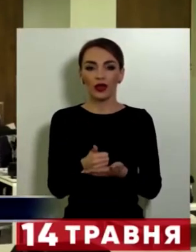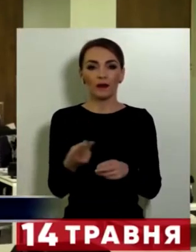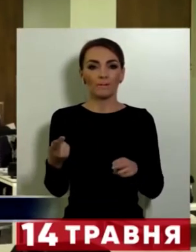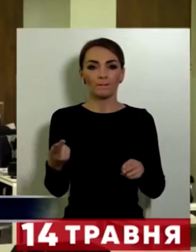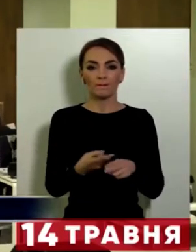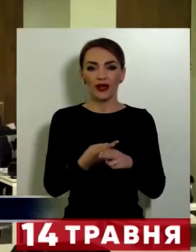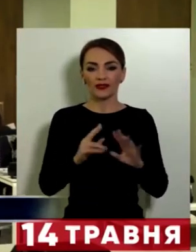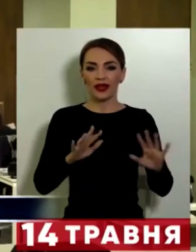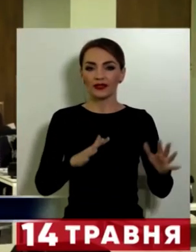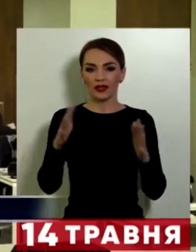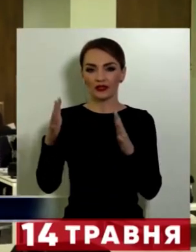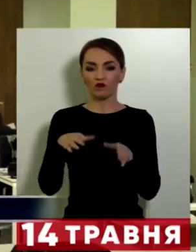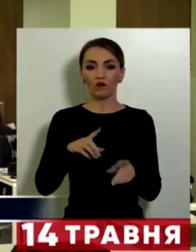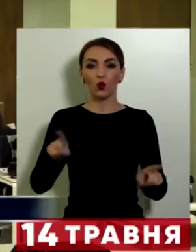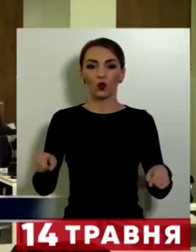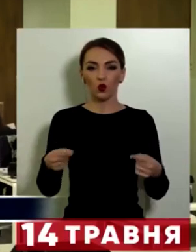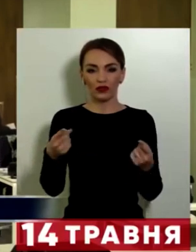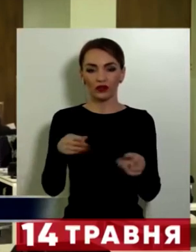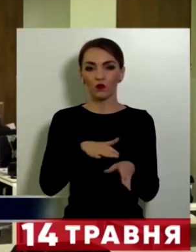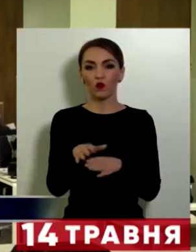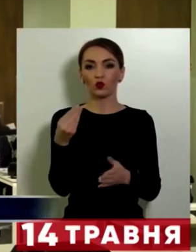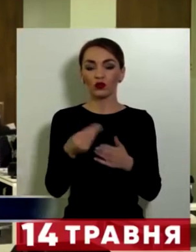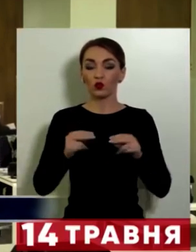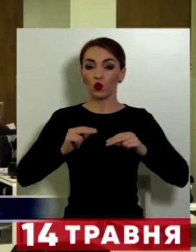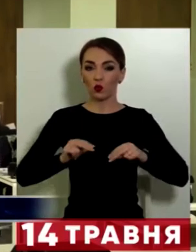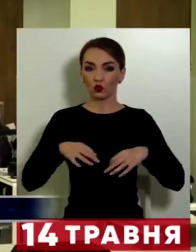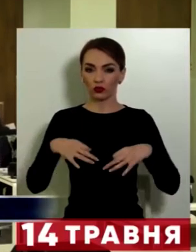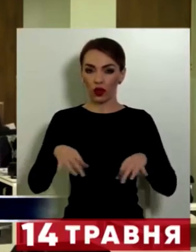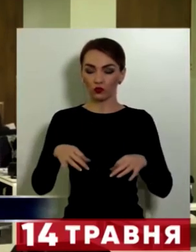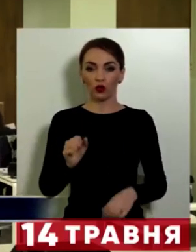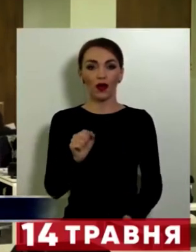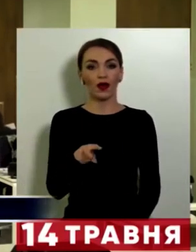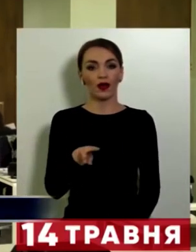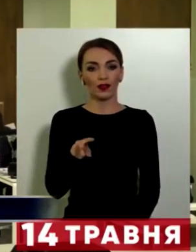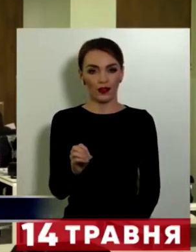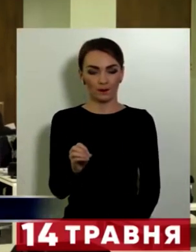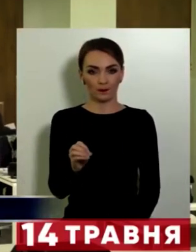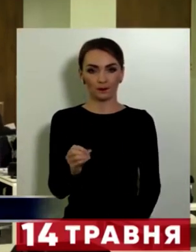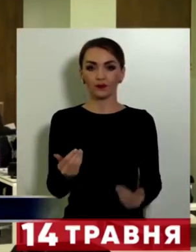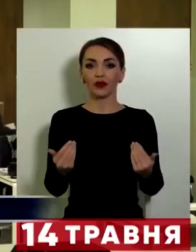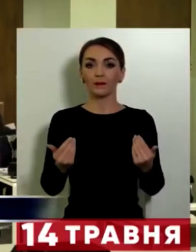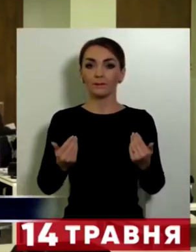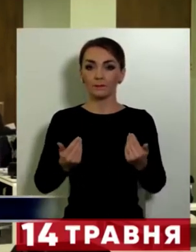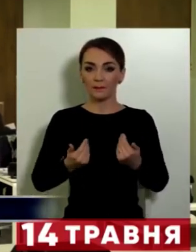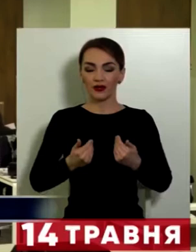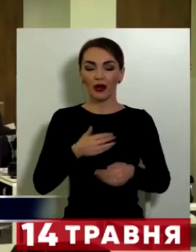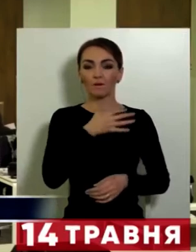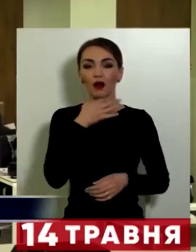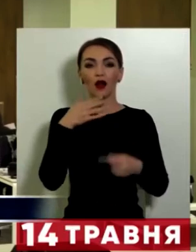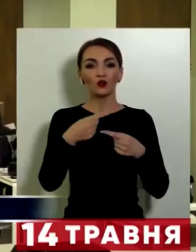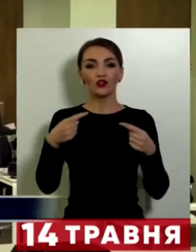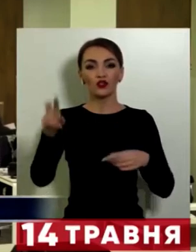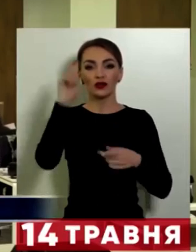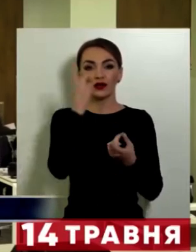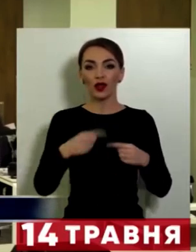поновити повноцінну роботу транспорту. Але, знову таки, ми, як і багато